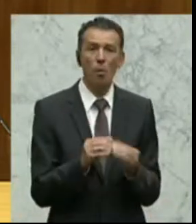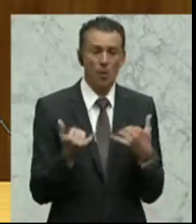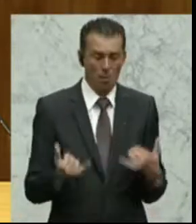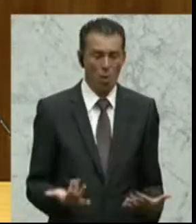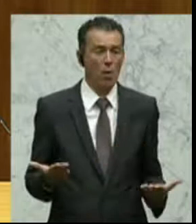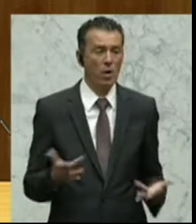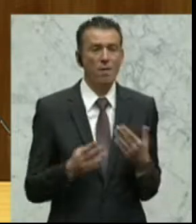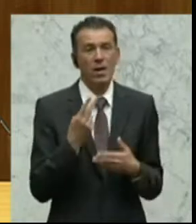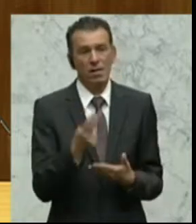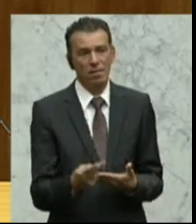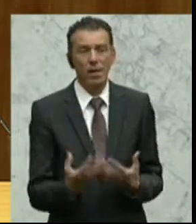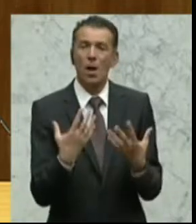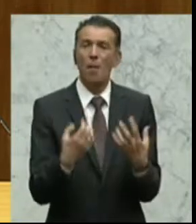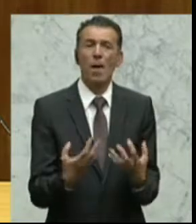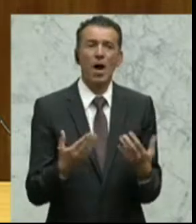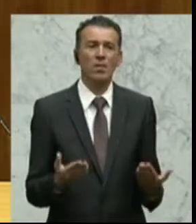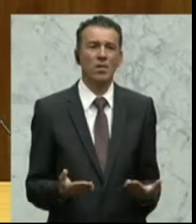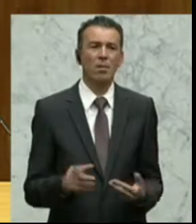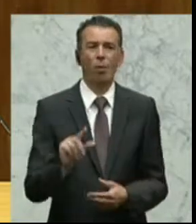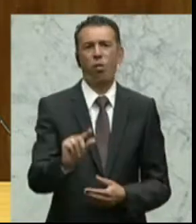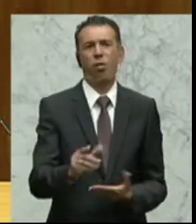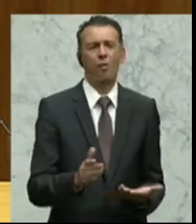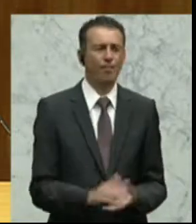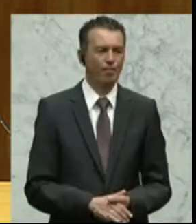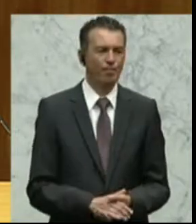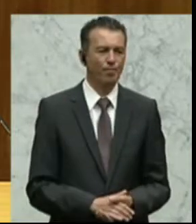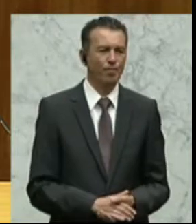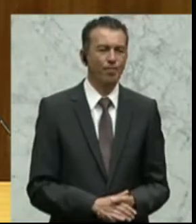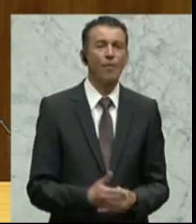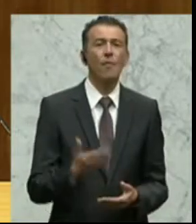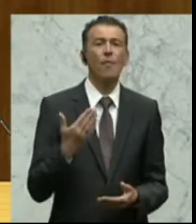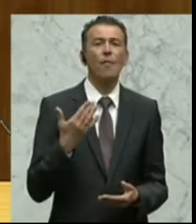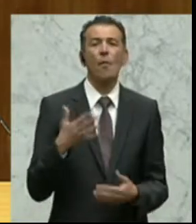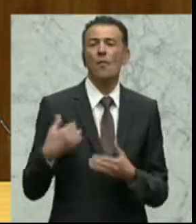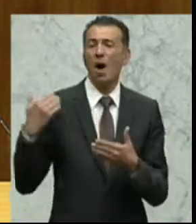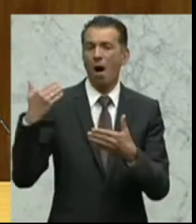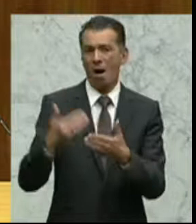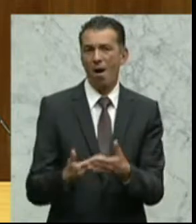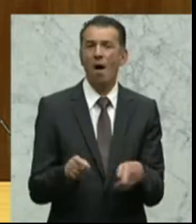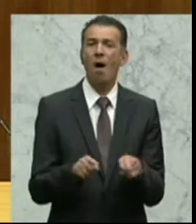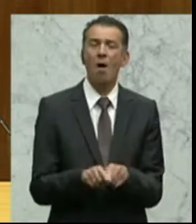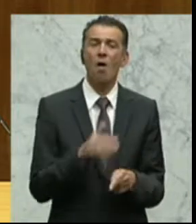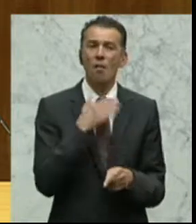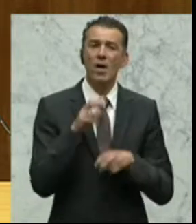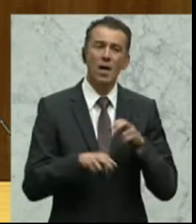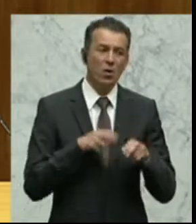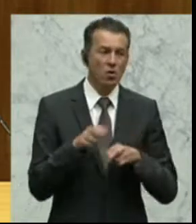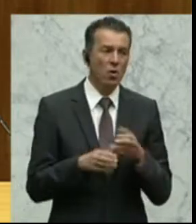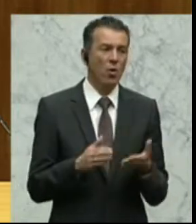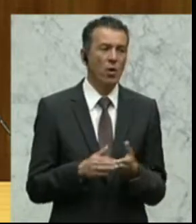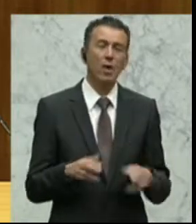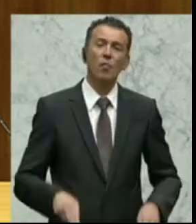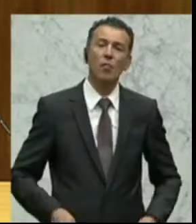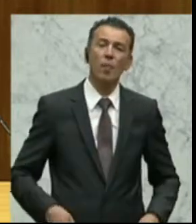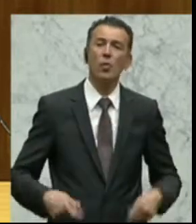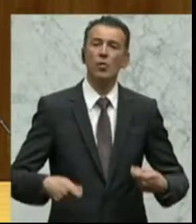sind in der Praxis ja wesentlich kleiner. Wir haben in den letzten 5 Jahren auch eine Reihe von Steuern und Abgaben im Vermögens- und